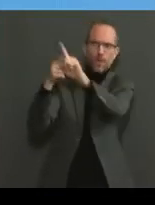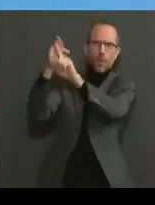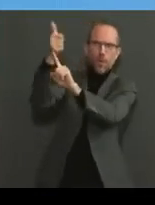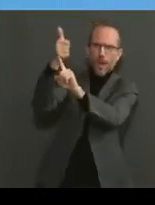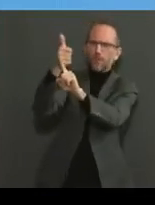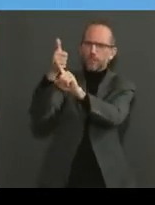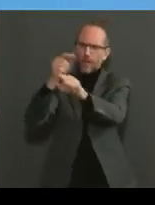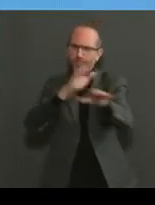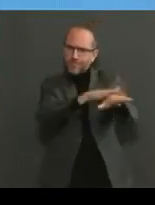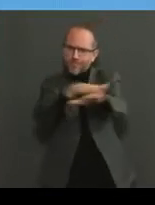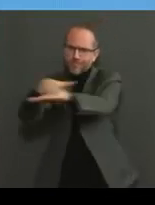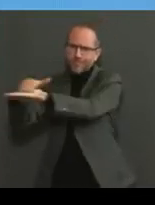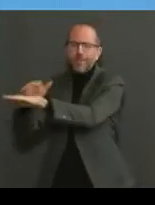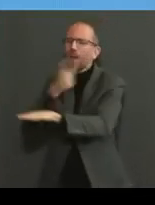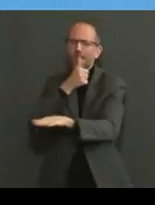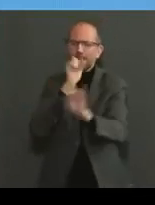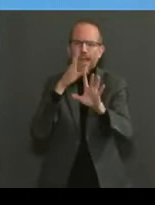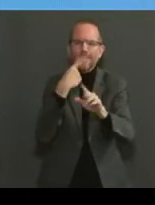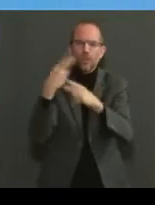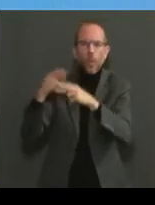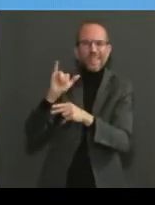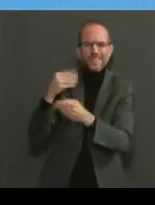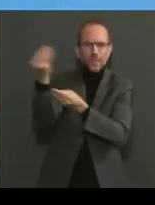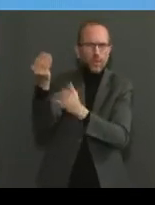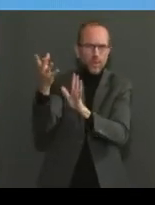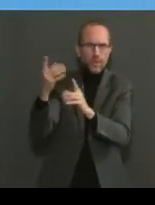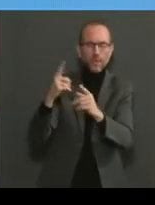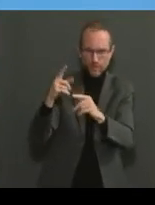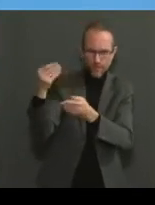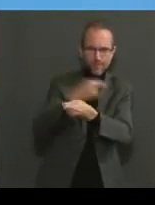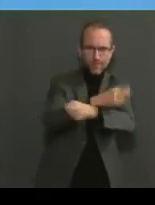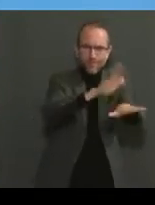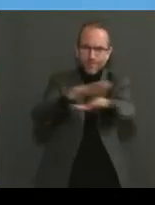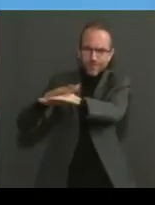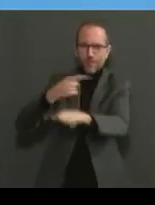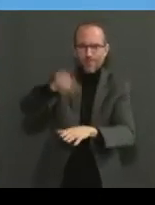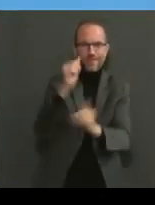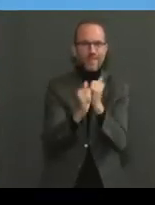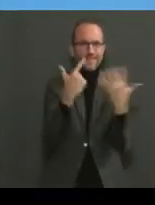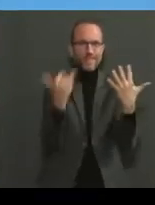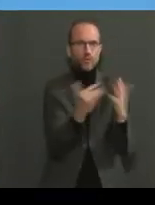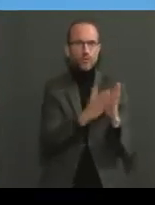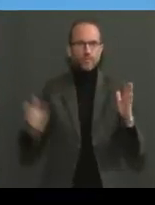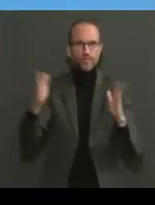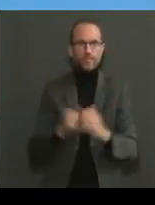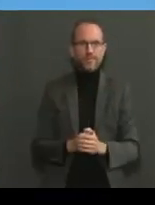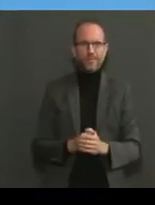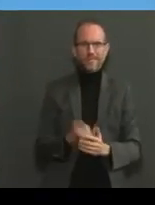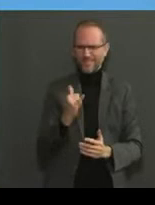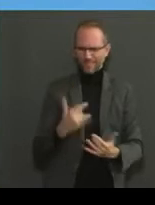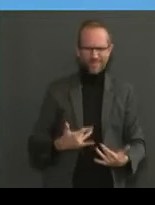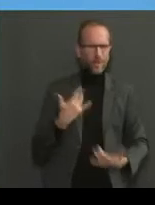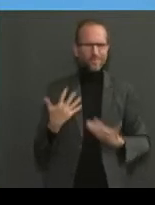jours. Il est également très important que vous contactiez votre médecin au moindre symptôme